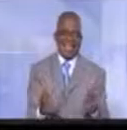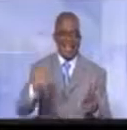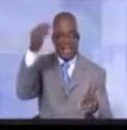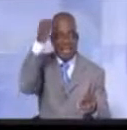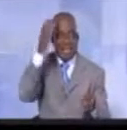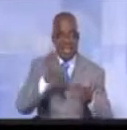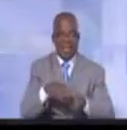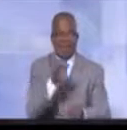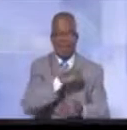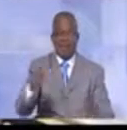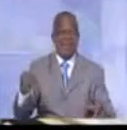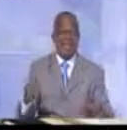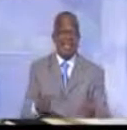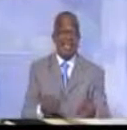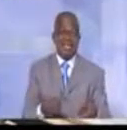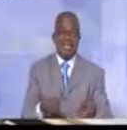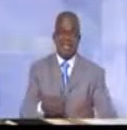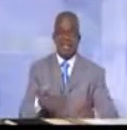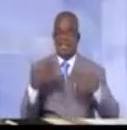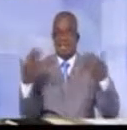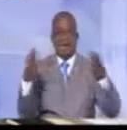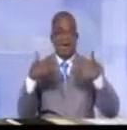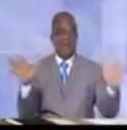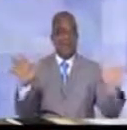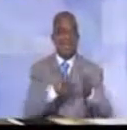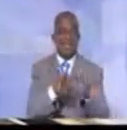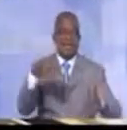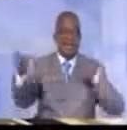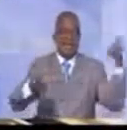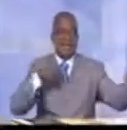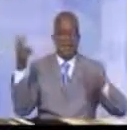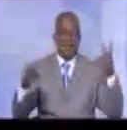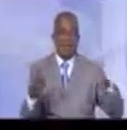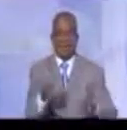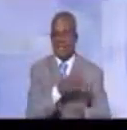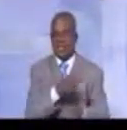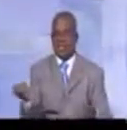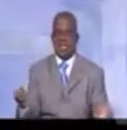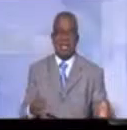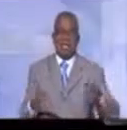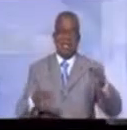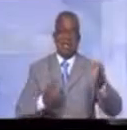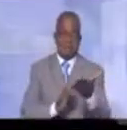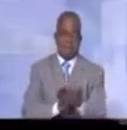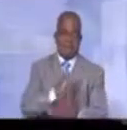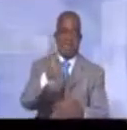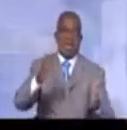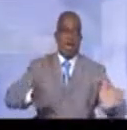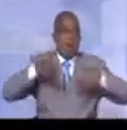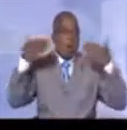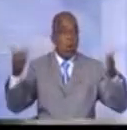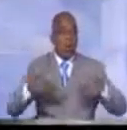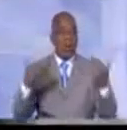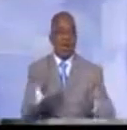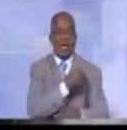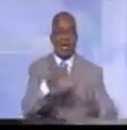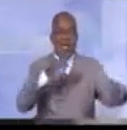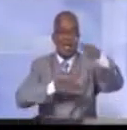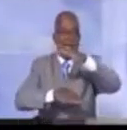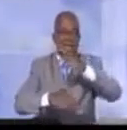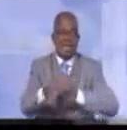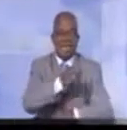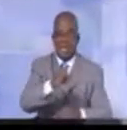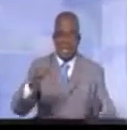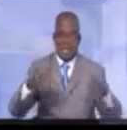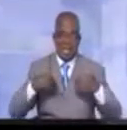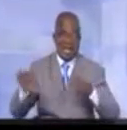ministre paul koffi koffi est reparti satisfait il attend pousuivre cette visite dans d'autres écoles privées en vue d'assainir le secteur de